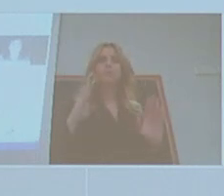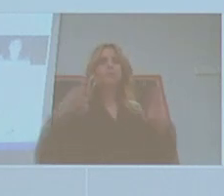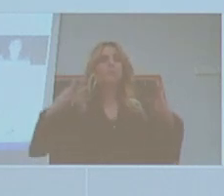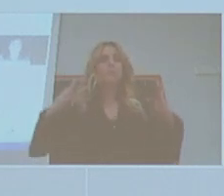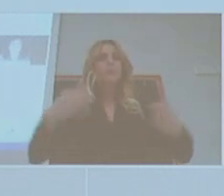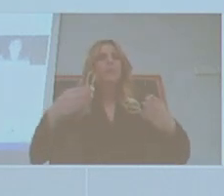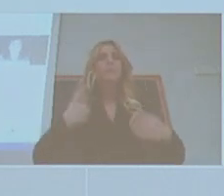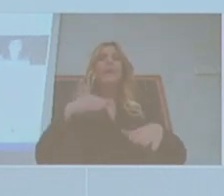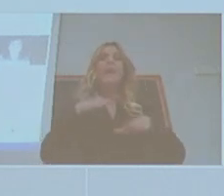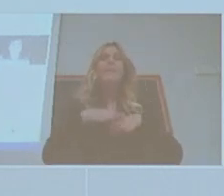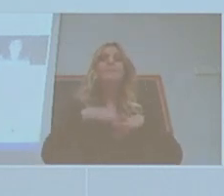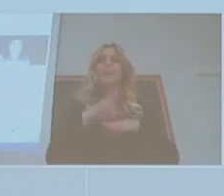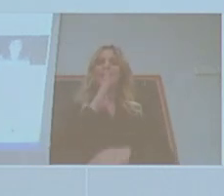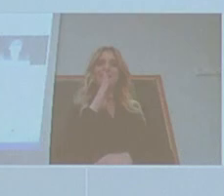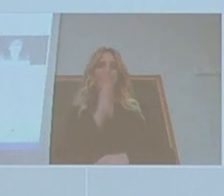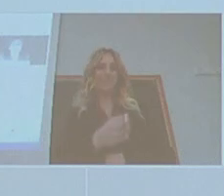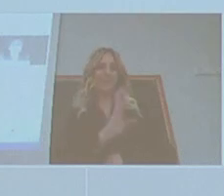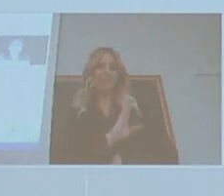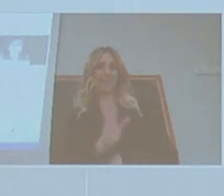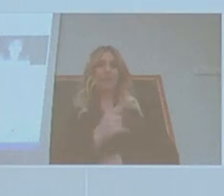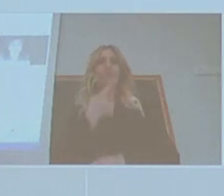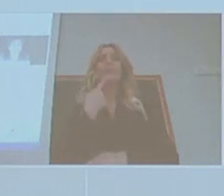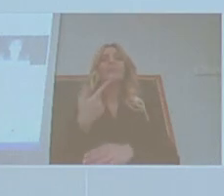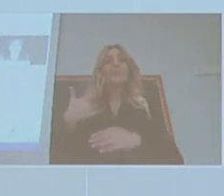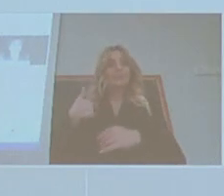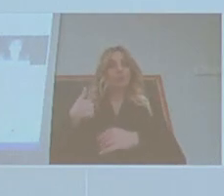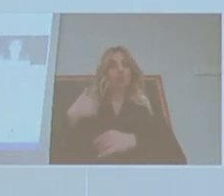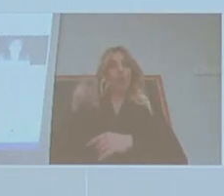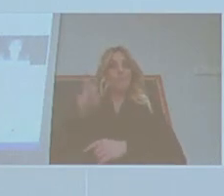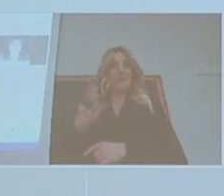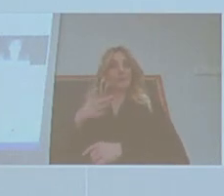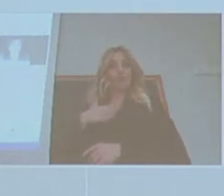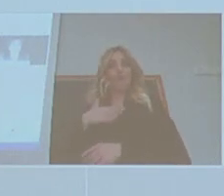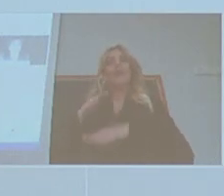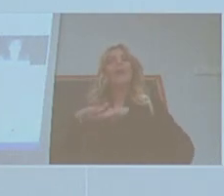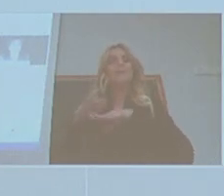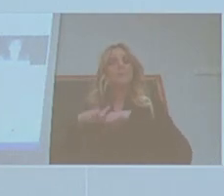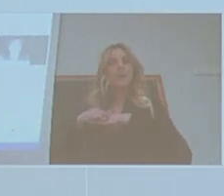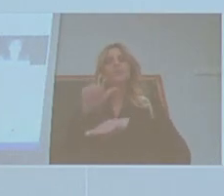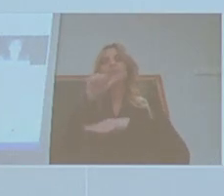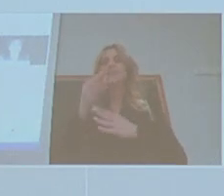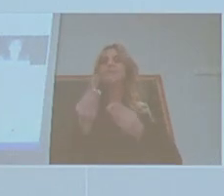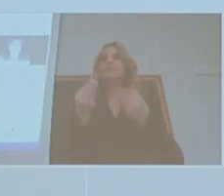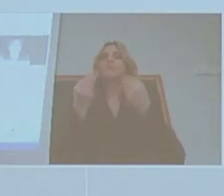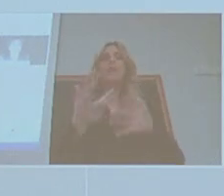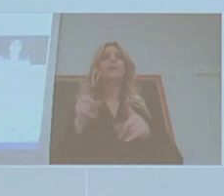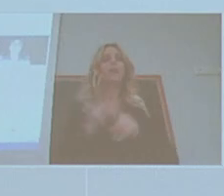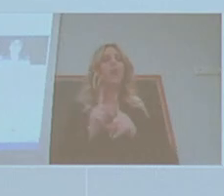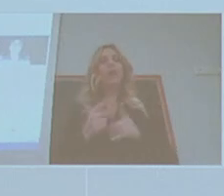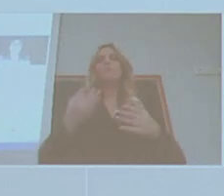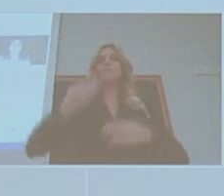incentrata su esperienze dirette degli esperti per una puntuale rappresentazione